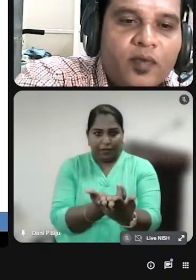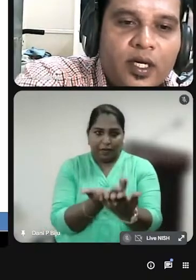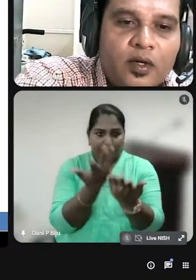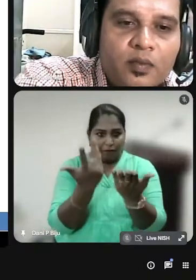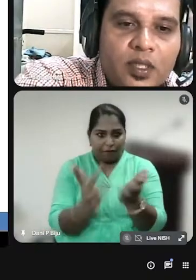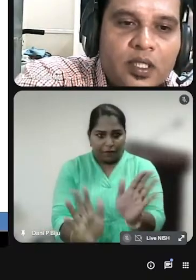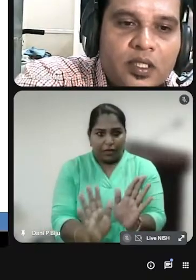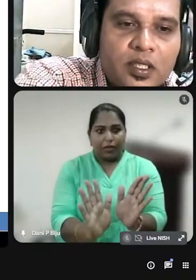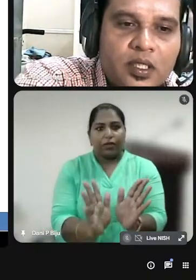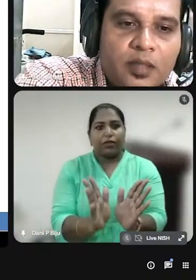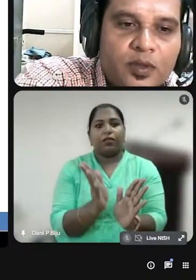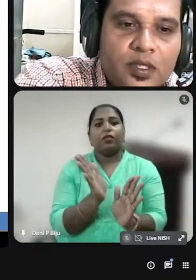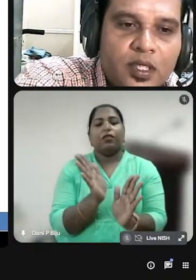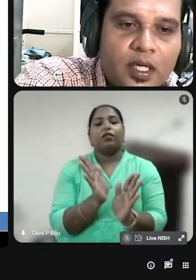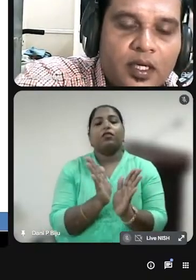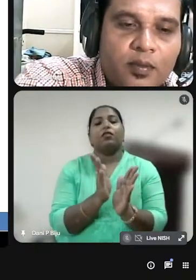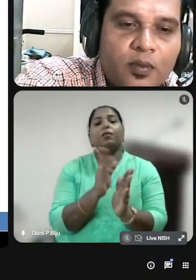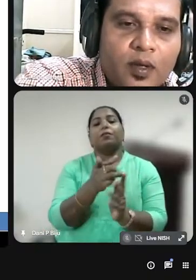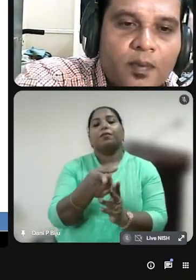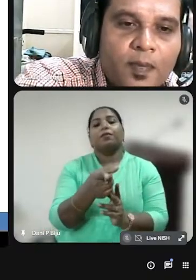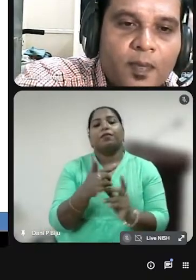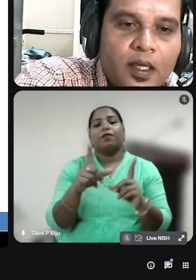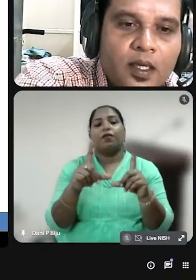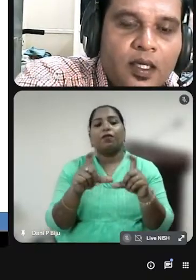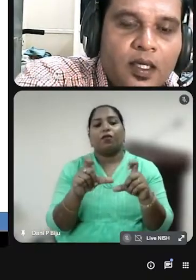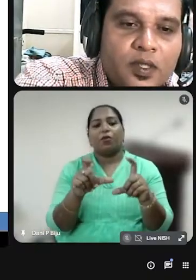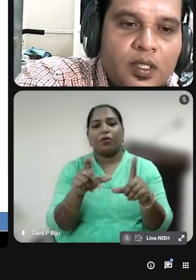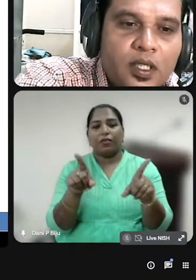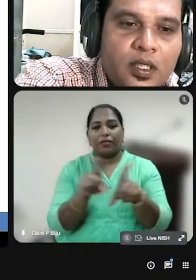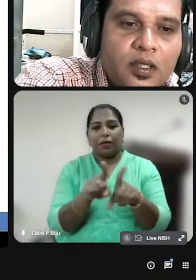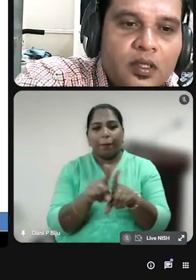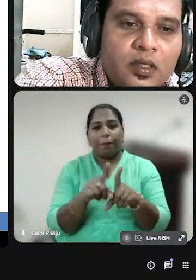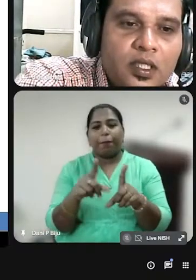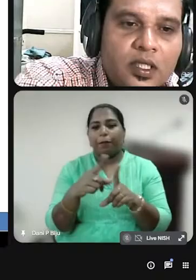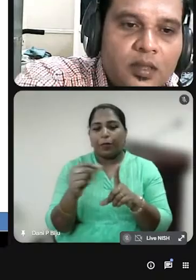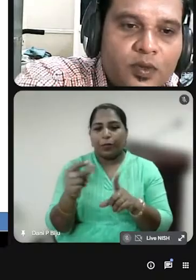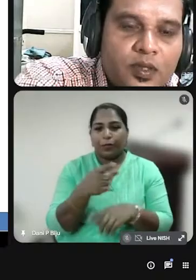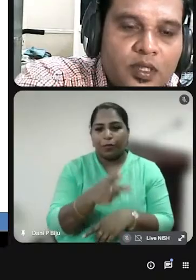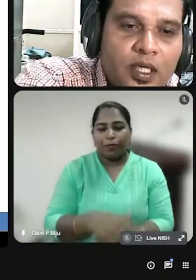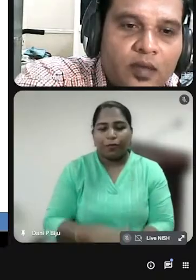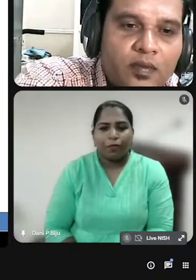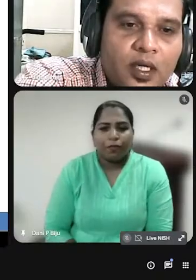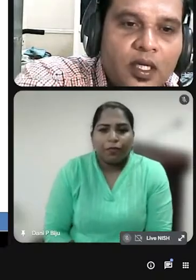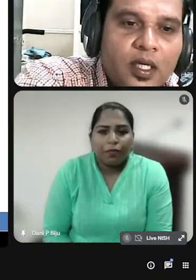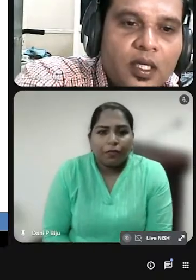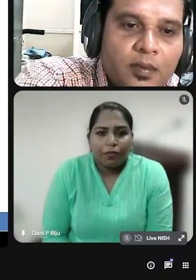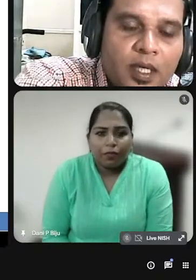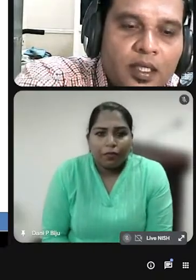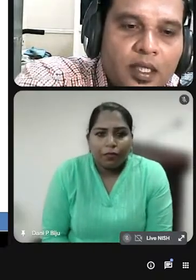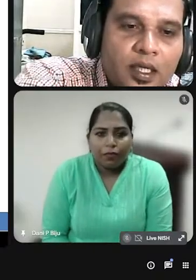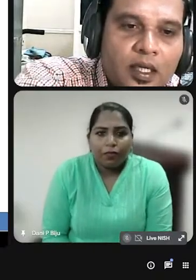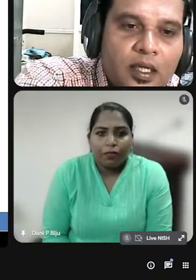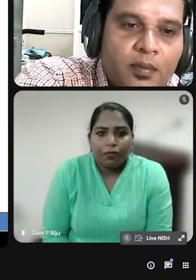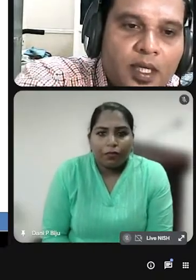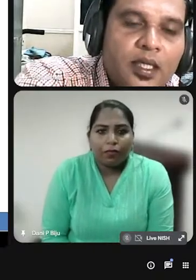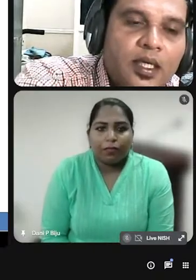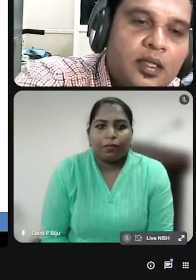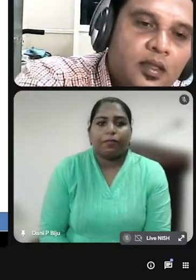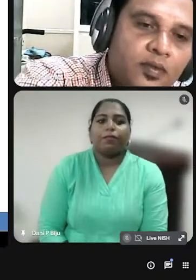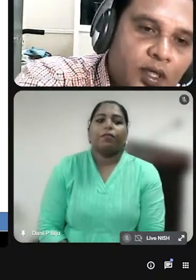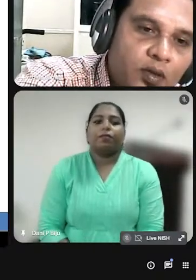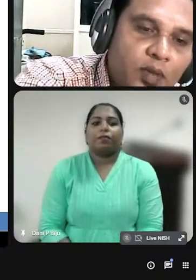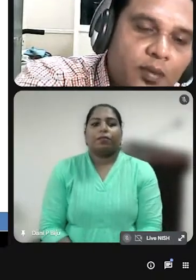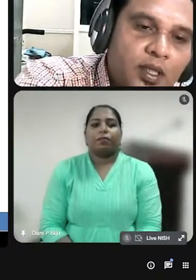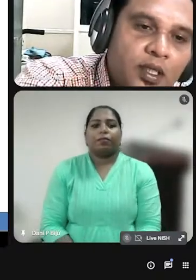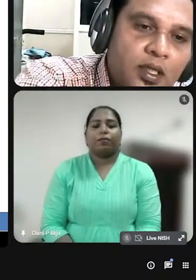നിൽക്കുക, വീണ്ടും തിരിച്ച് ഈ പൊസിഷനിലേക്ക് വരിക, ഈ പൊസിഷനിൽ നിന്ന് തിരിച്ച് ഈ പൊസിഷനിലേക്ക് വരിക, മലന്ന്